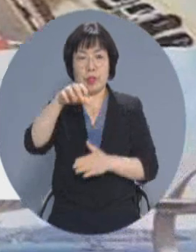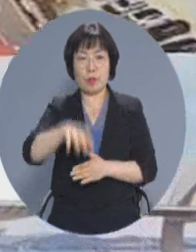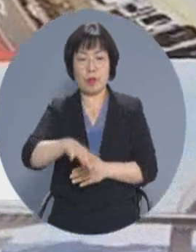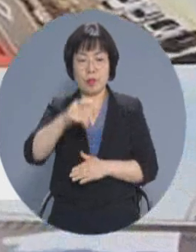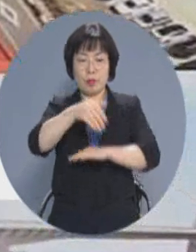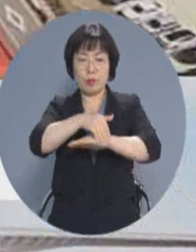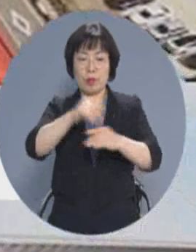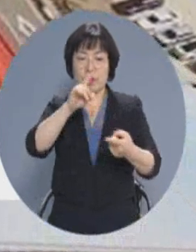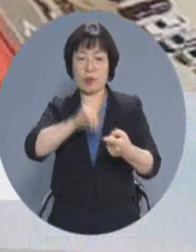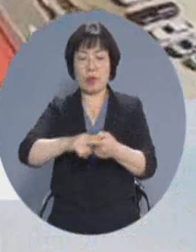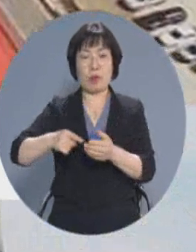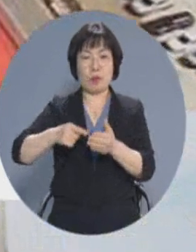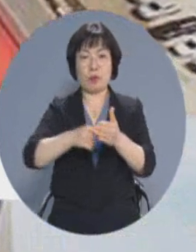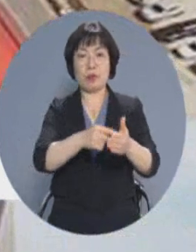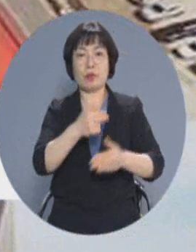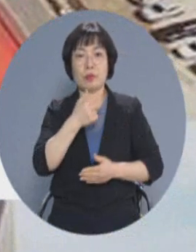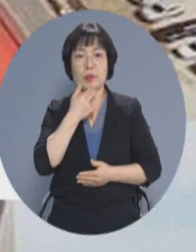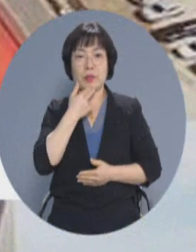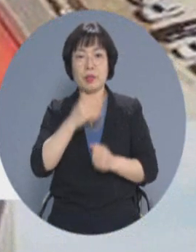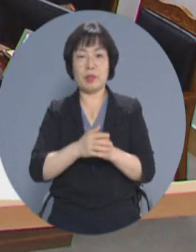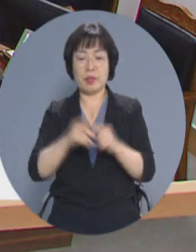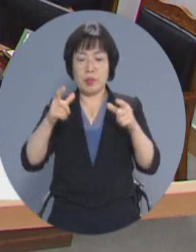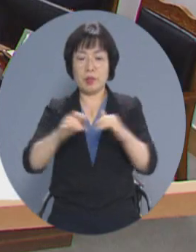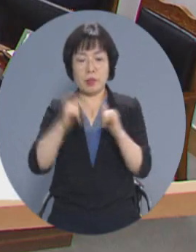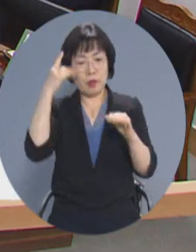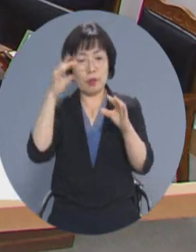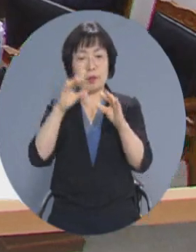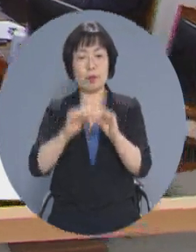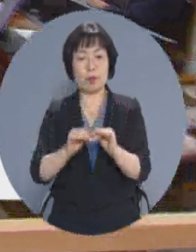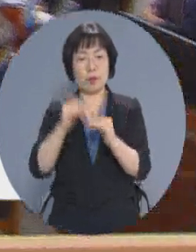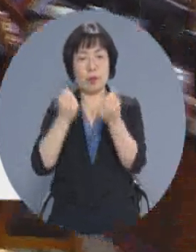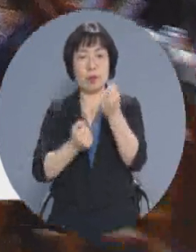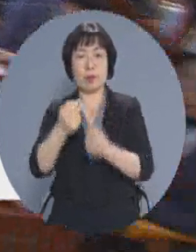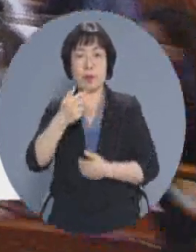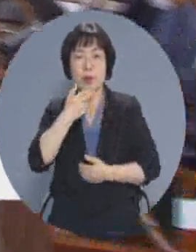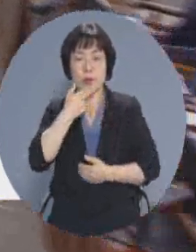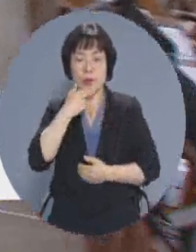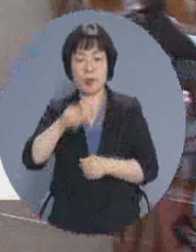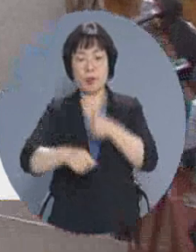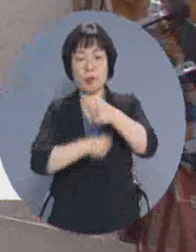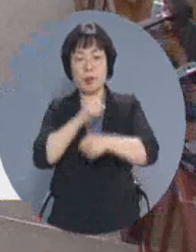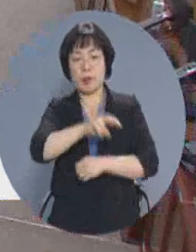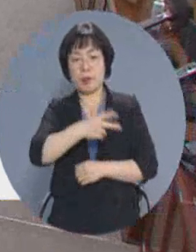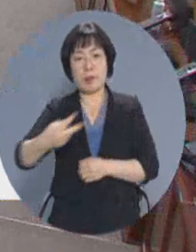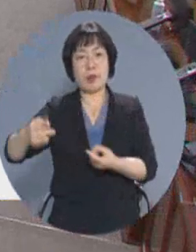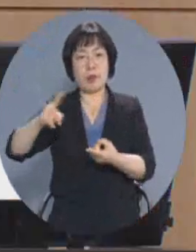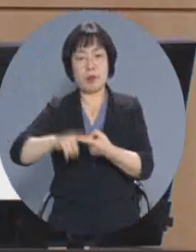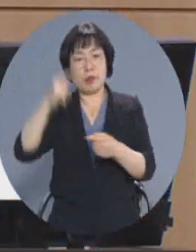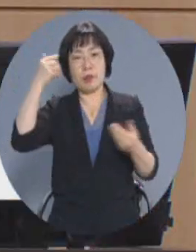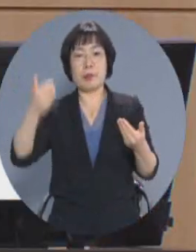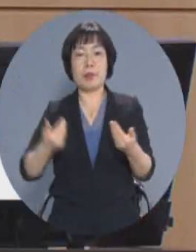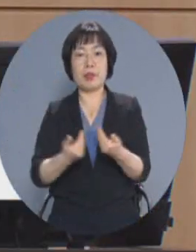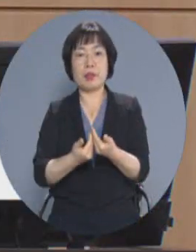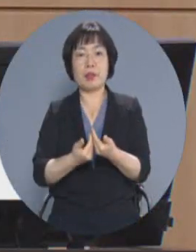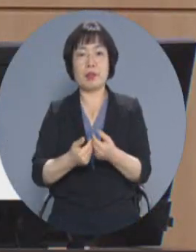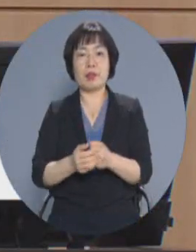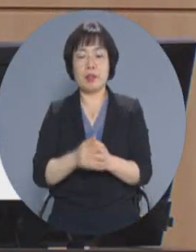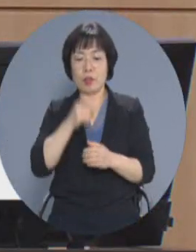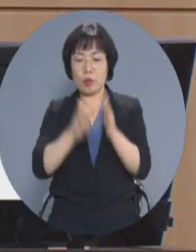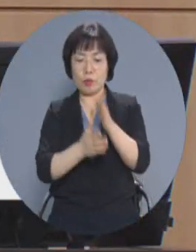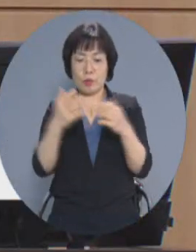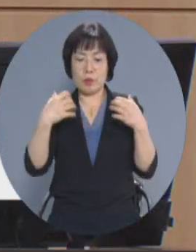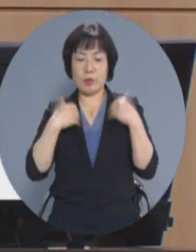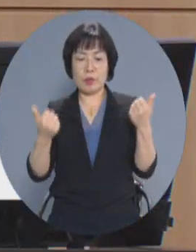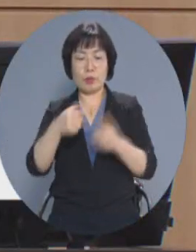기본 계획대로 추진되지 않고 주민 동의나 설명회도 없이 시점부가 변경된 데 대해 반대한다며